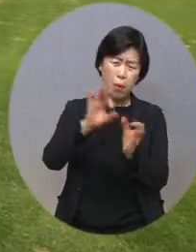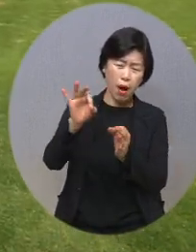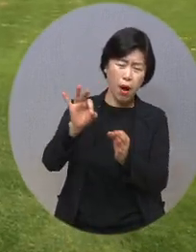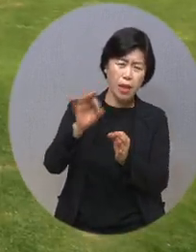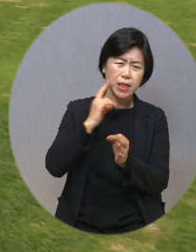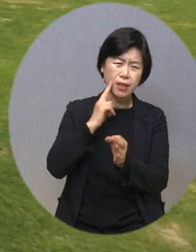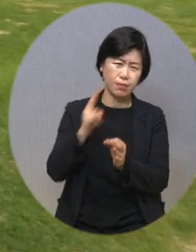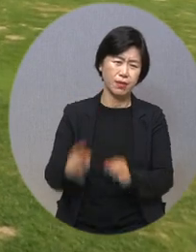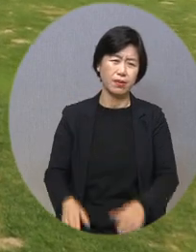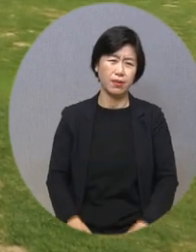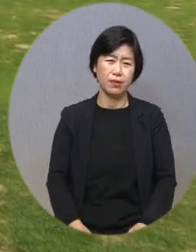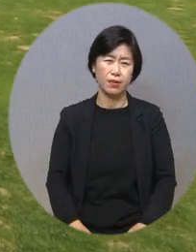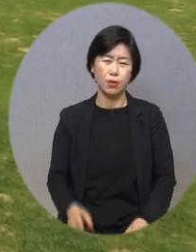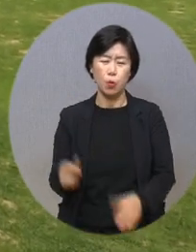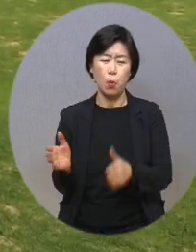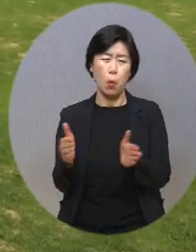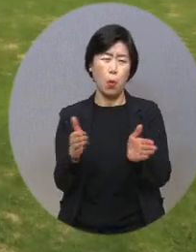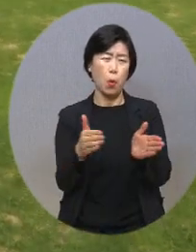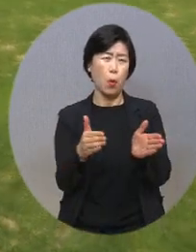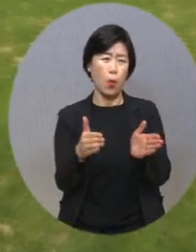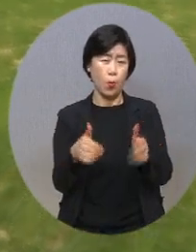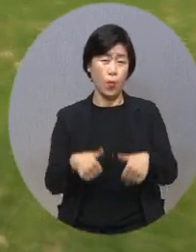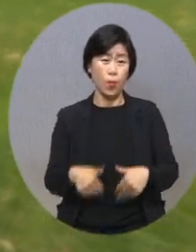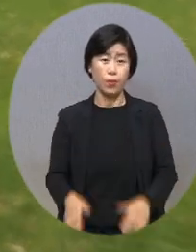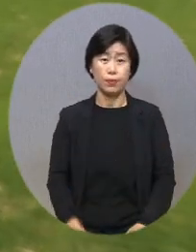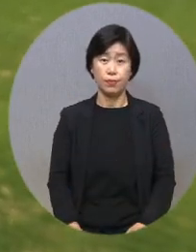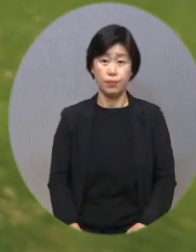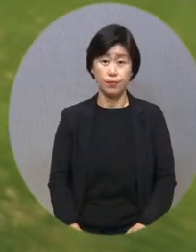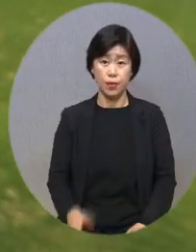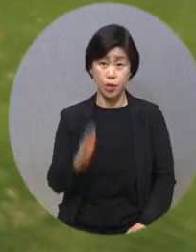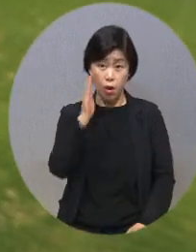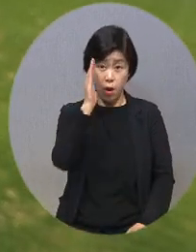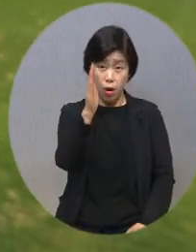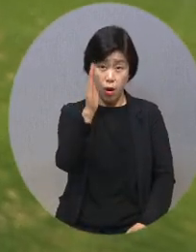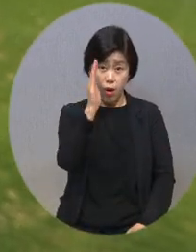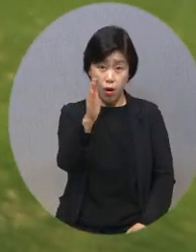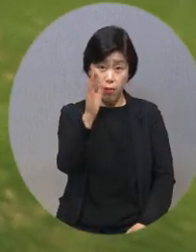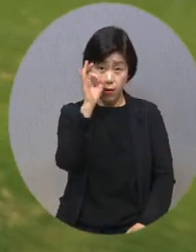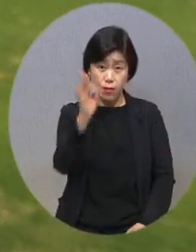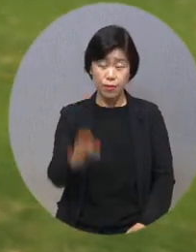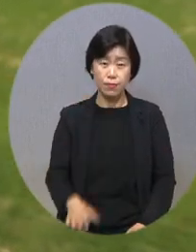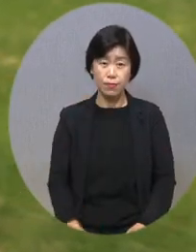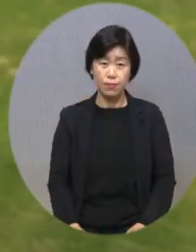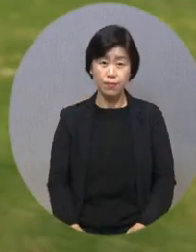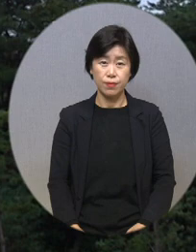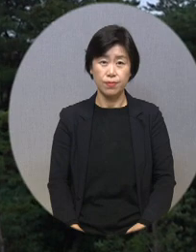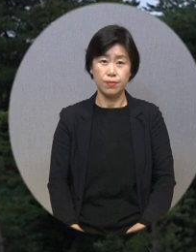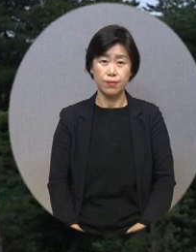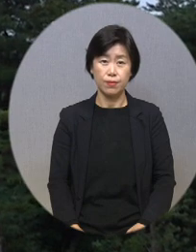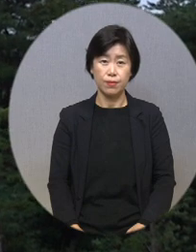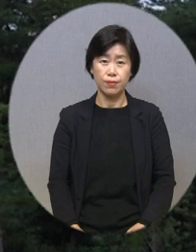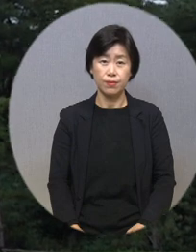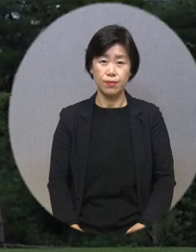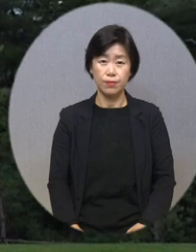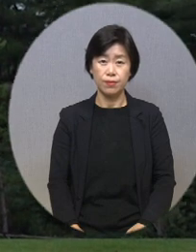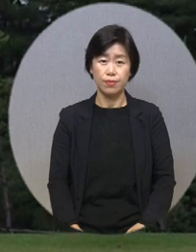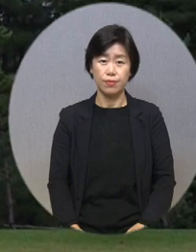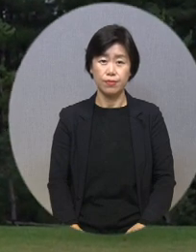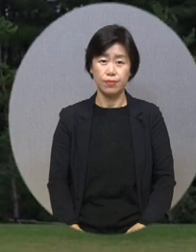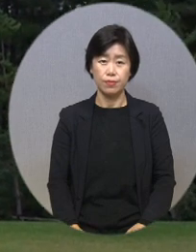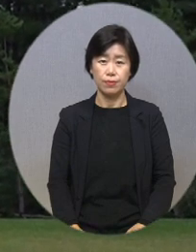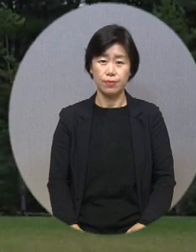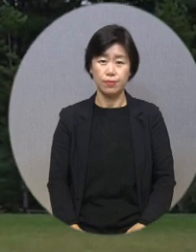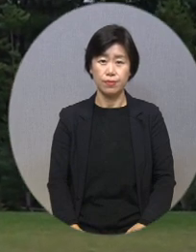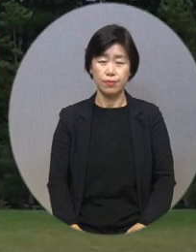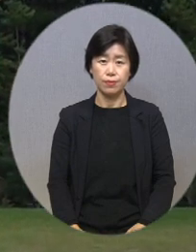봤어. 진짜 오른쪽 봤어. 카트. 그냥 저기 인정. 그 튜브 정면에 튜브 방향 구명 튜브. 아 이 사람들 어디 아마추어 대회